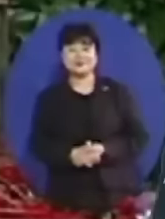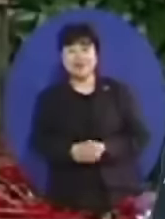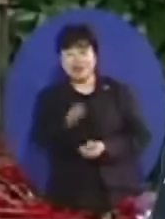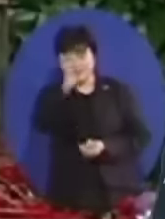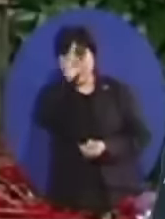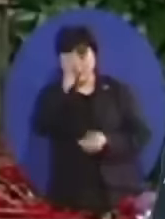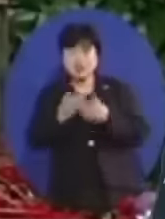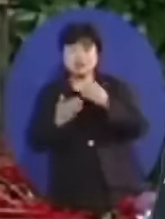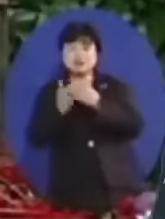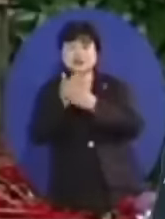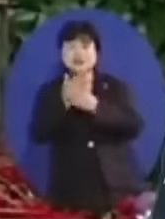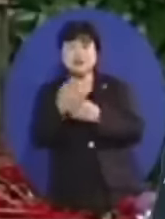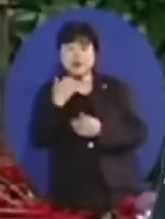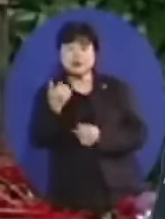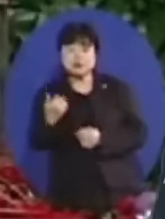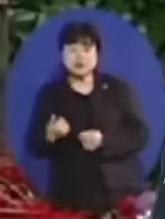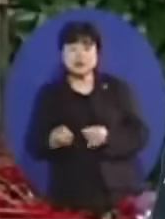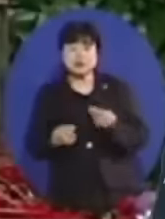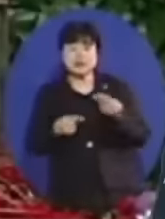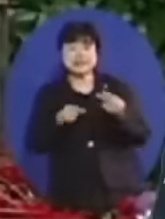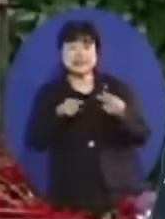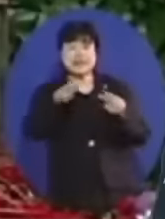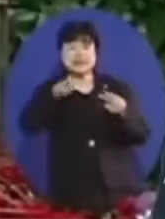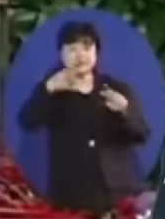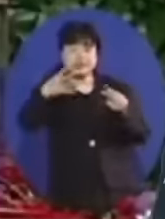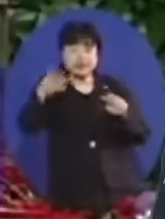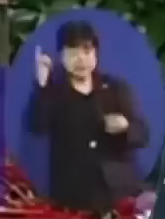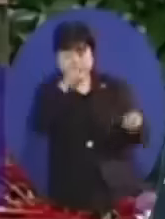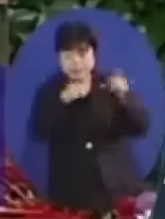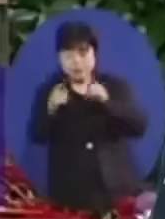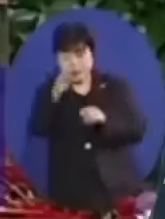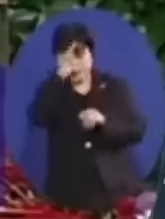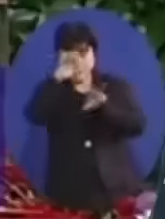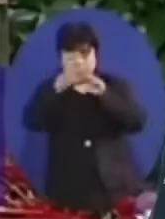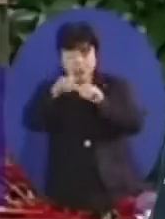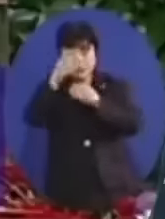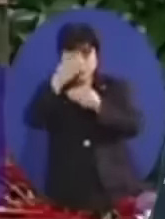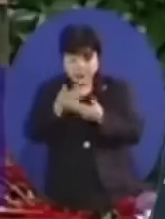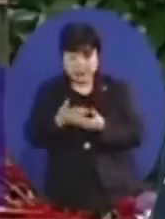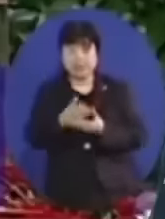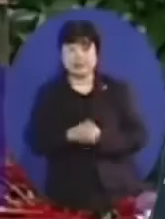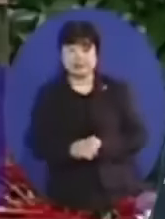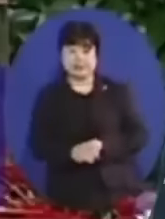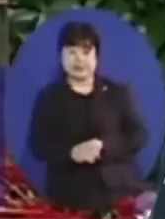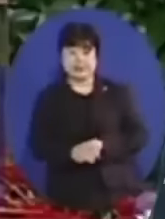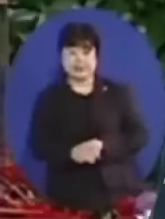병들면 베드로전서 2장 24절에 그가 채찍에 맞음으로 너희는 나음을 얻었다.